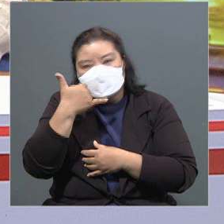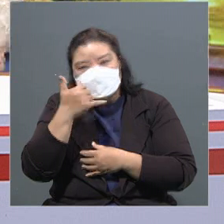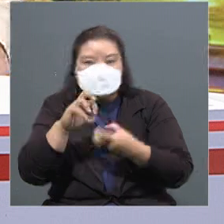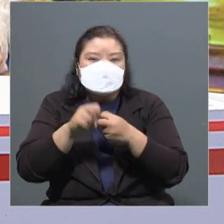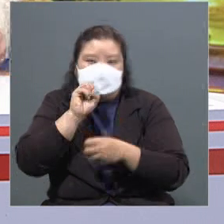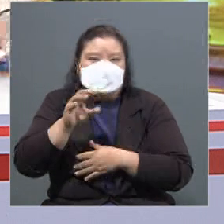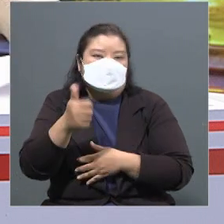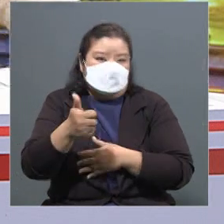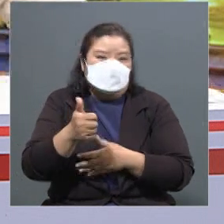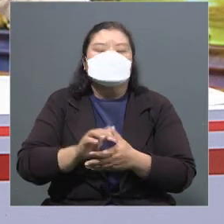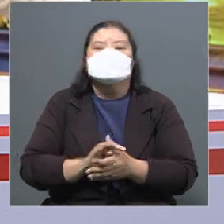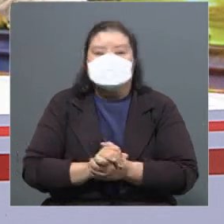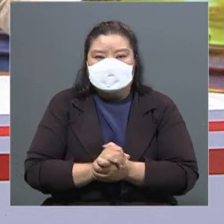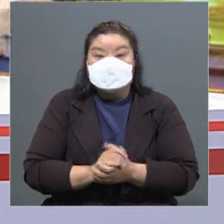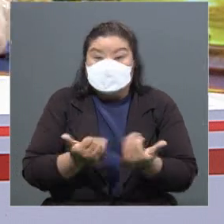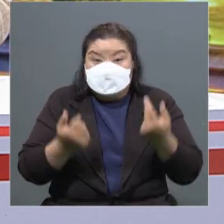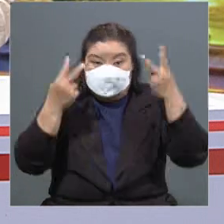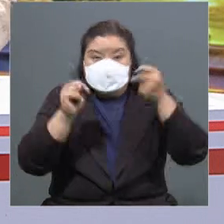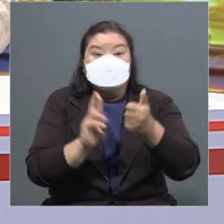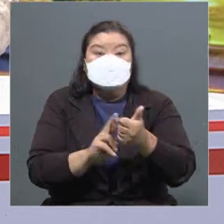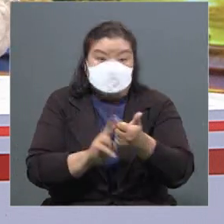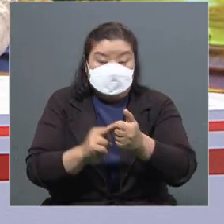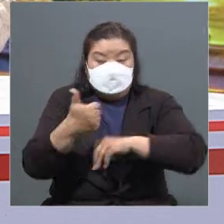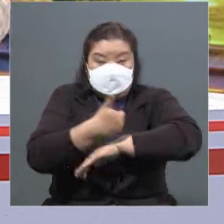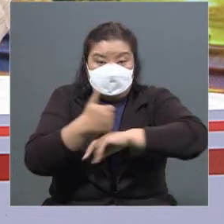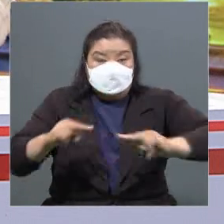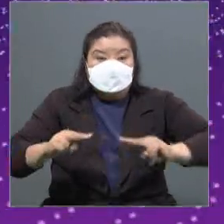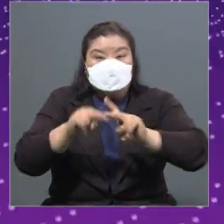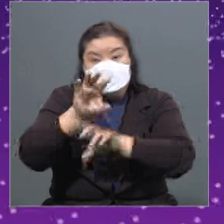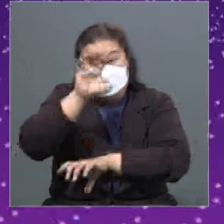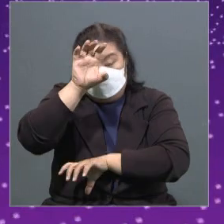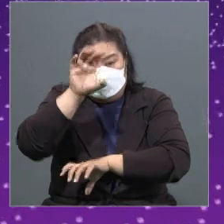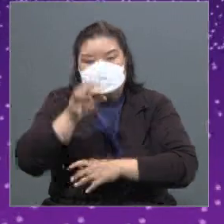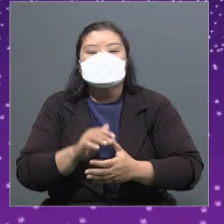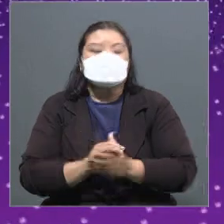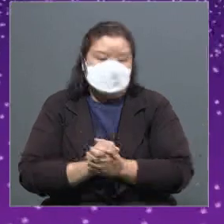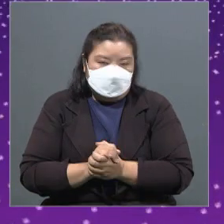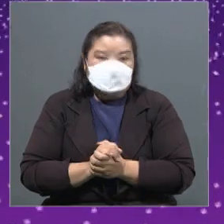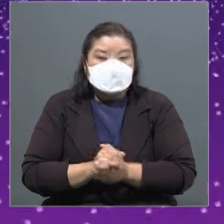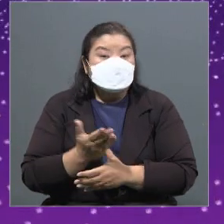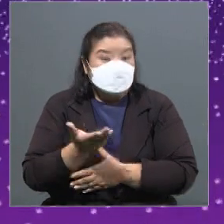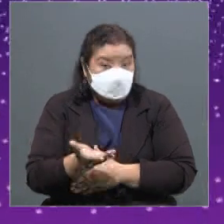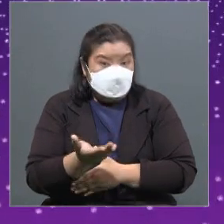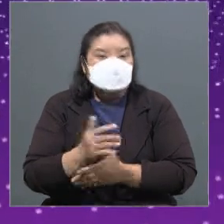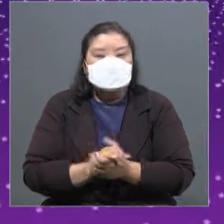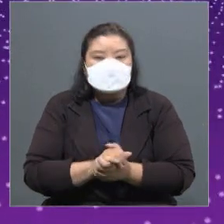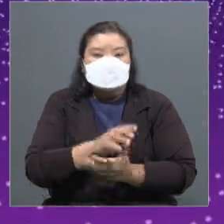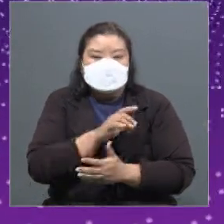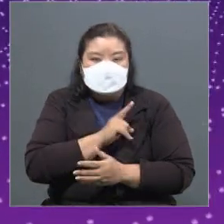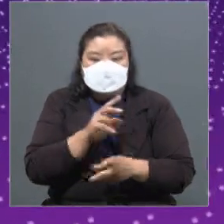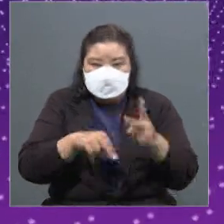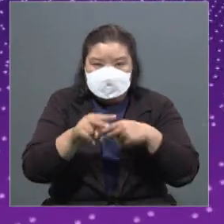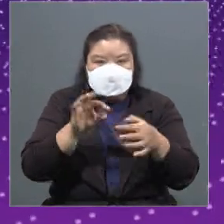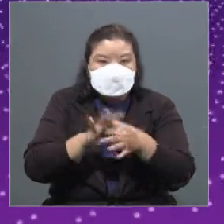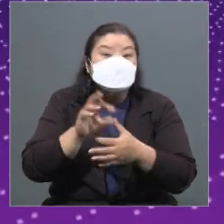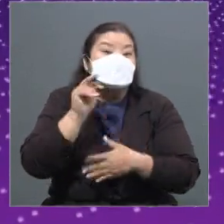่ะมาดูภารกิจกันต่อของรองนายกรัฐมนตรีและรัฐมนตรีว่าการกระทรวงมหาดไทยนะคะไปลงพื้นที่ตรวจสถานการณ์น้ำอย่างที่รายงานไปเมื่อสัก